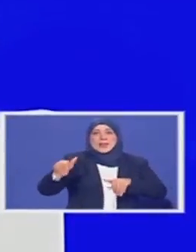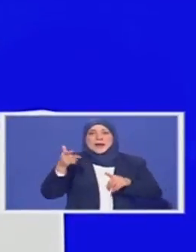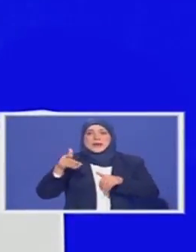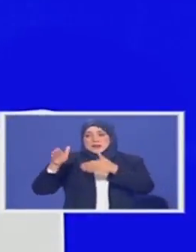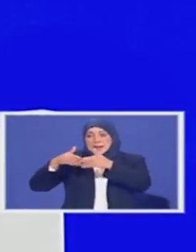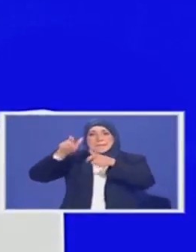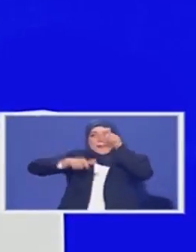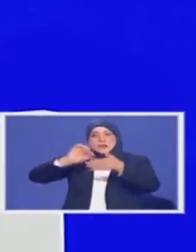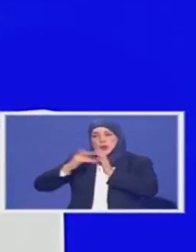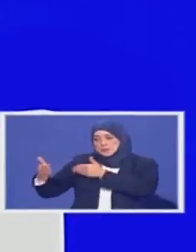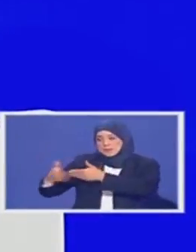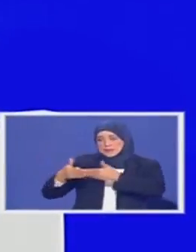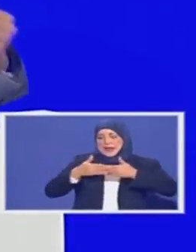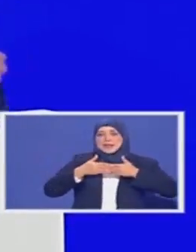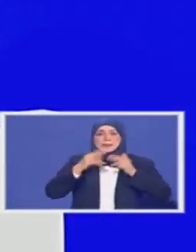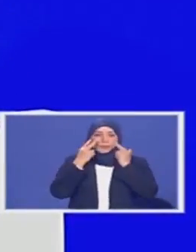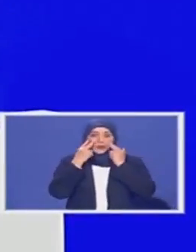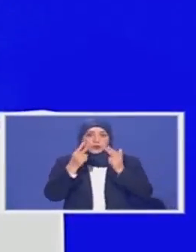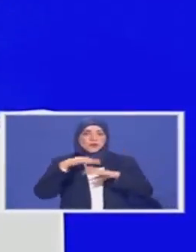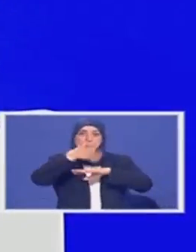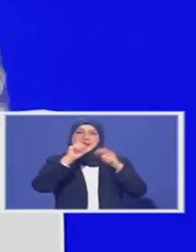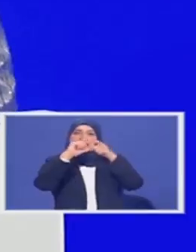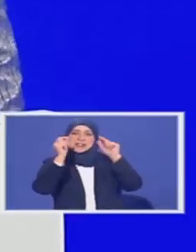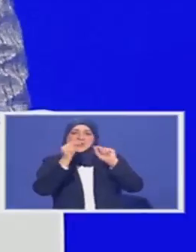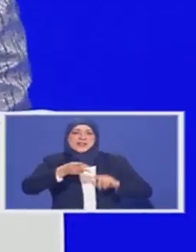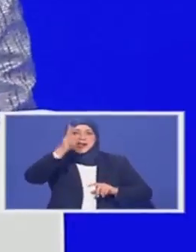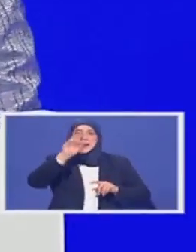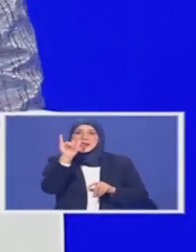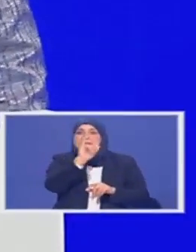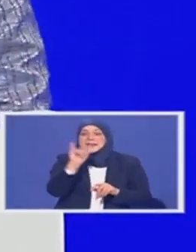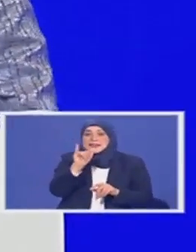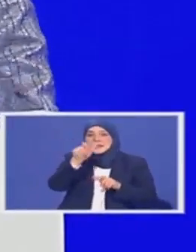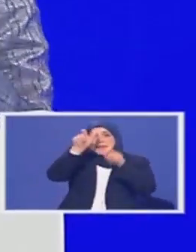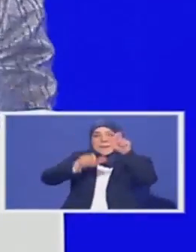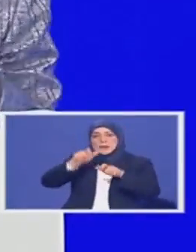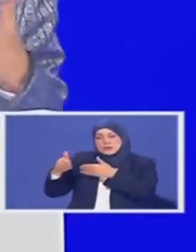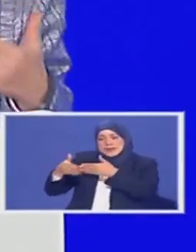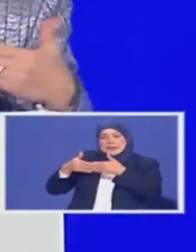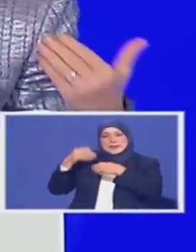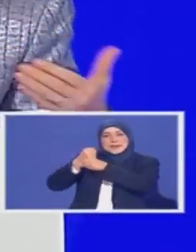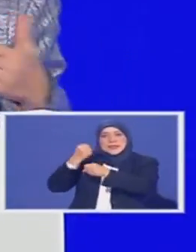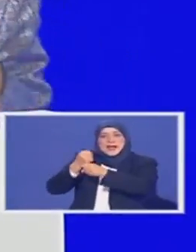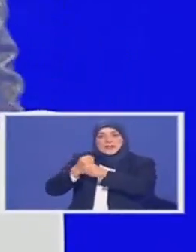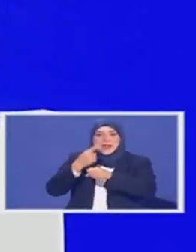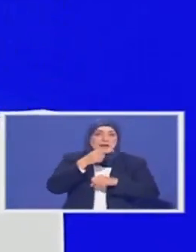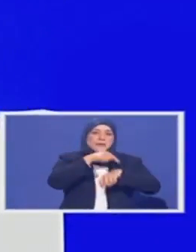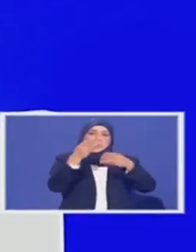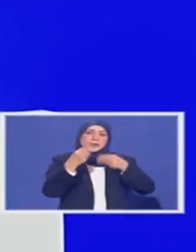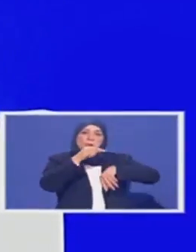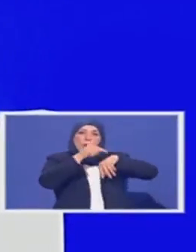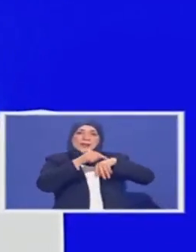الجسدي، مثلا تو نشوفوا بعض المهن وبعض القطاعات اللي صعيب، لذلك معناها باش ناخذوا بعض الوقت